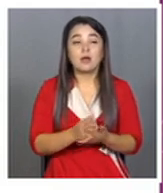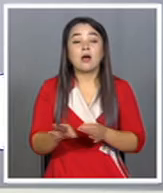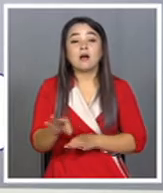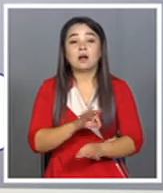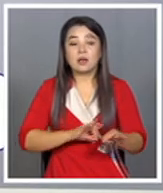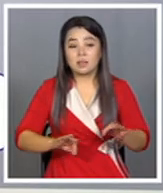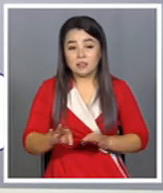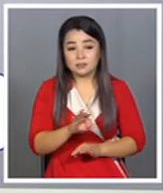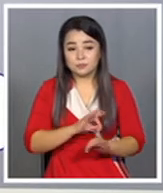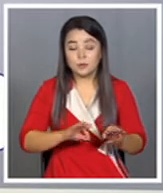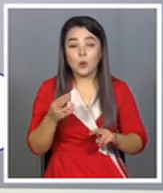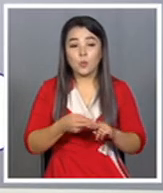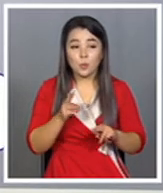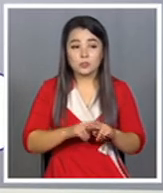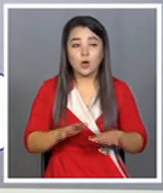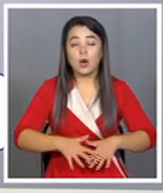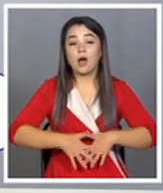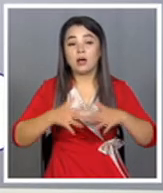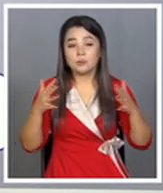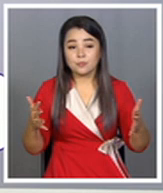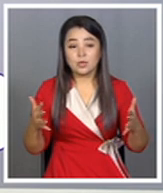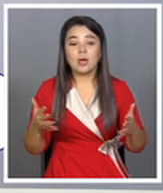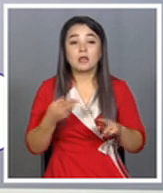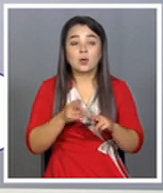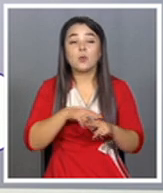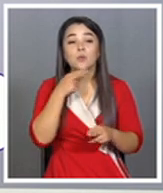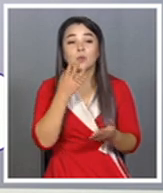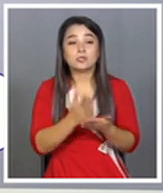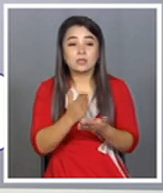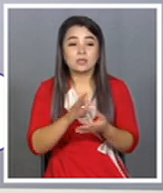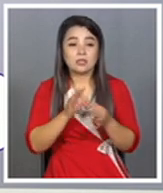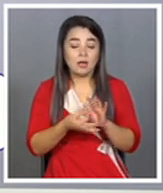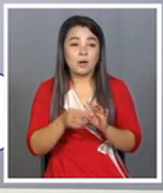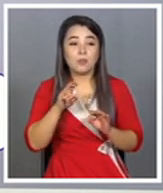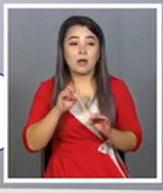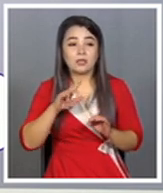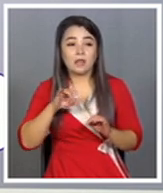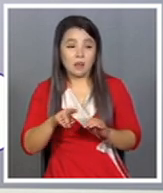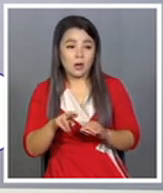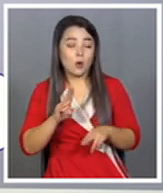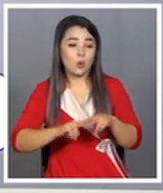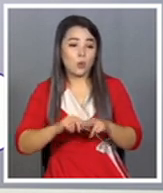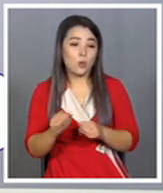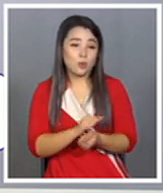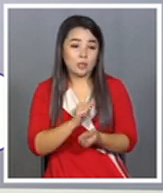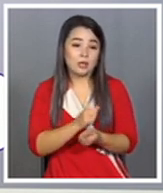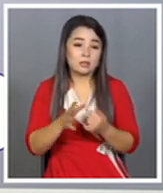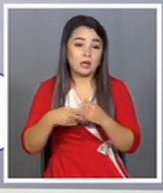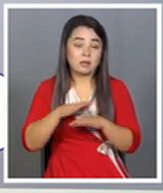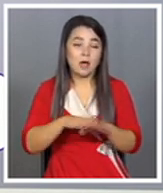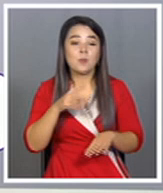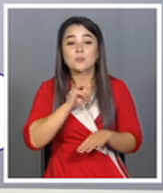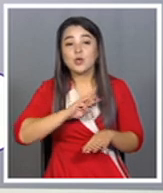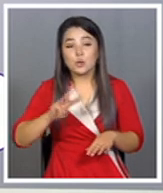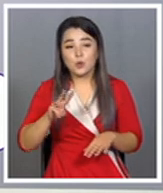Картада осы алып жаңағы көрсетілген Пангея құрлығы мыңдаған,